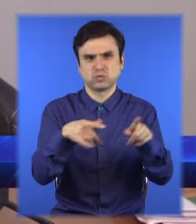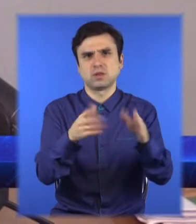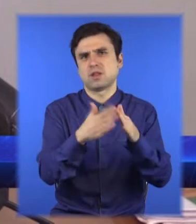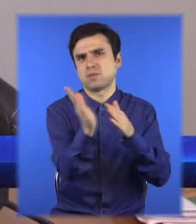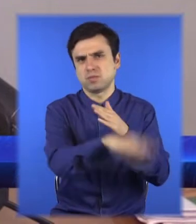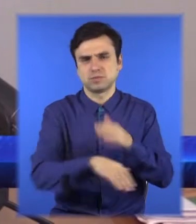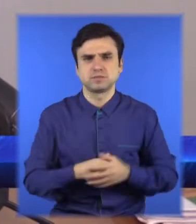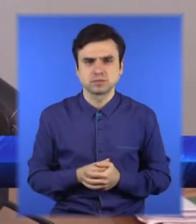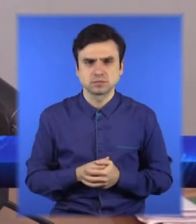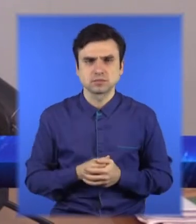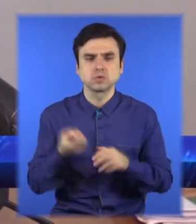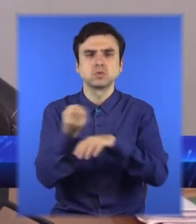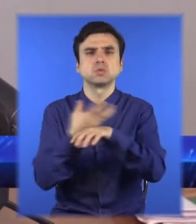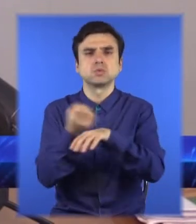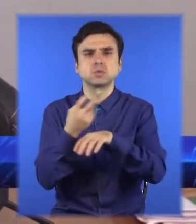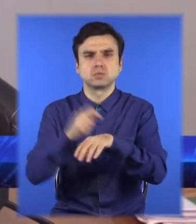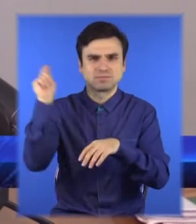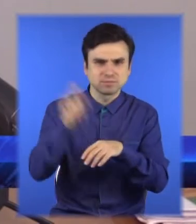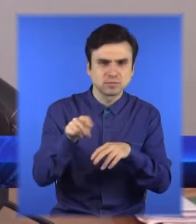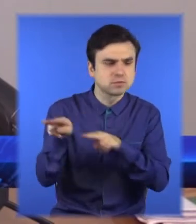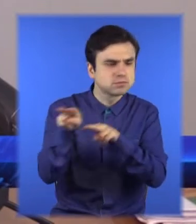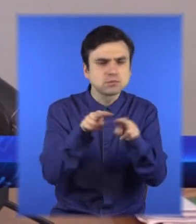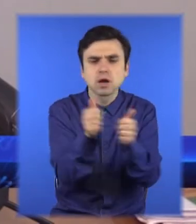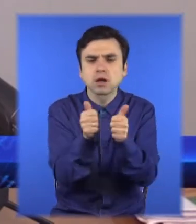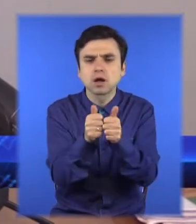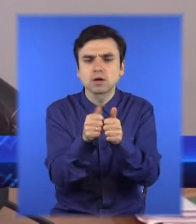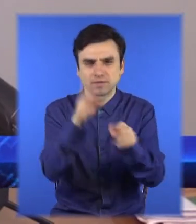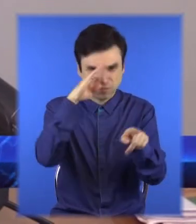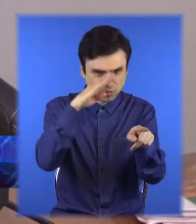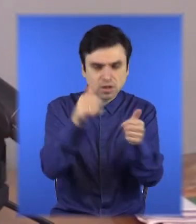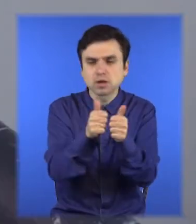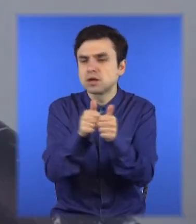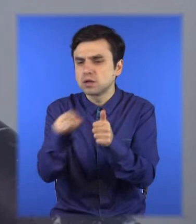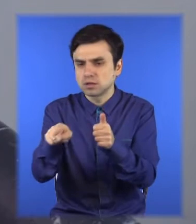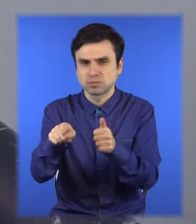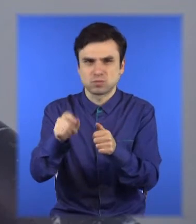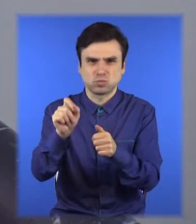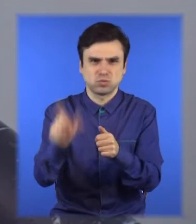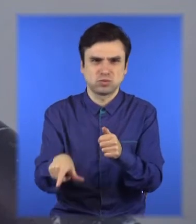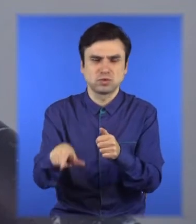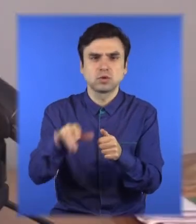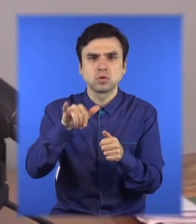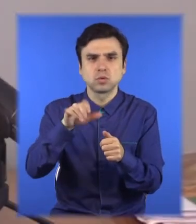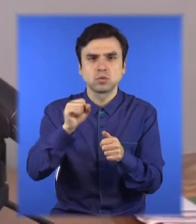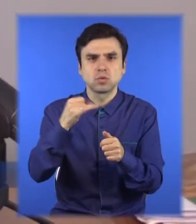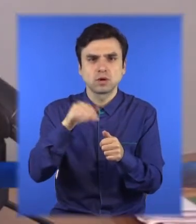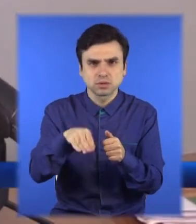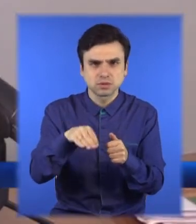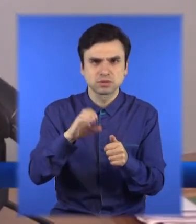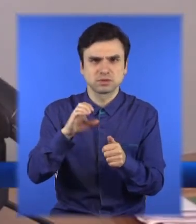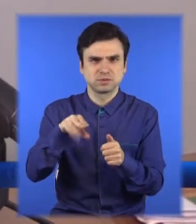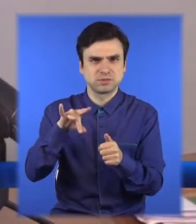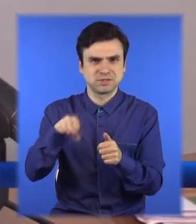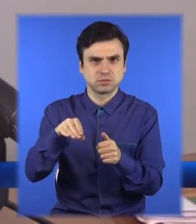допомога, подивилася, що знаходиться рядом, рядом знаходилася пуста бутилочка айспірита. Дітям оказана первична